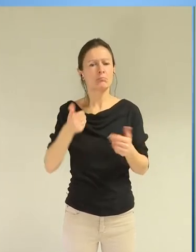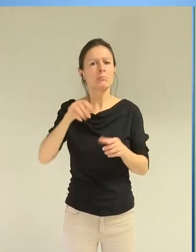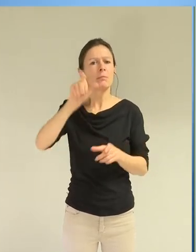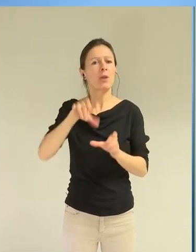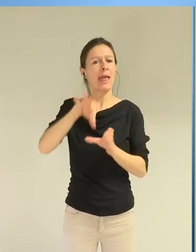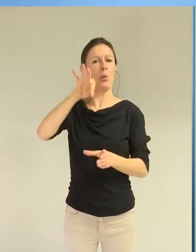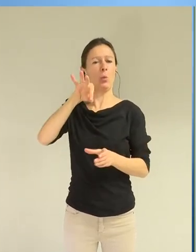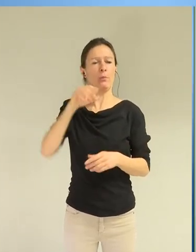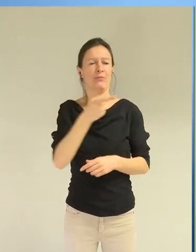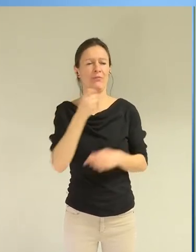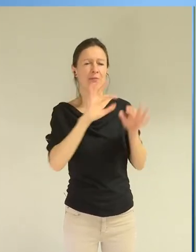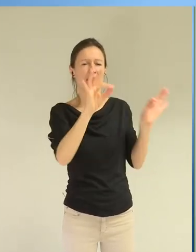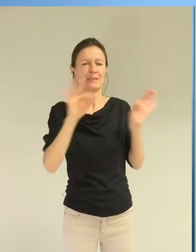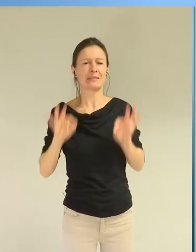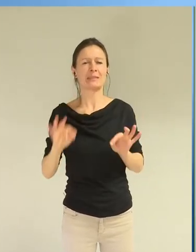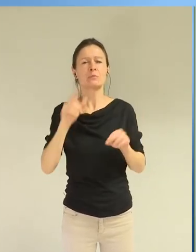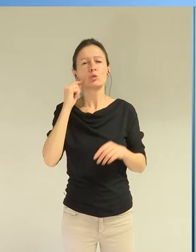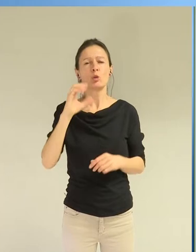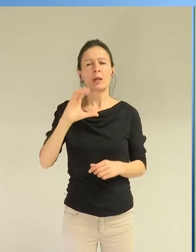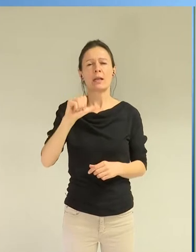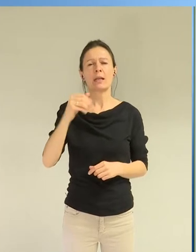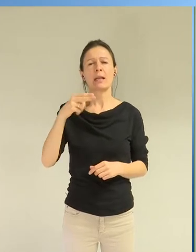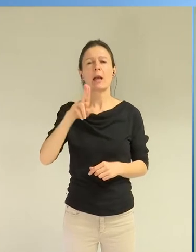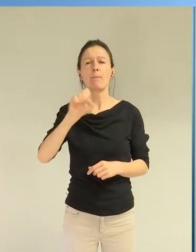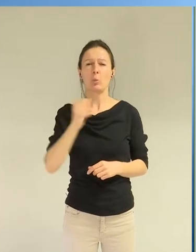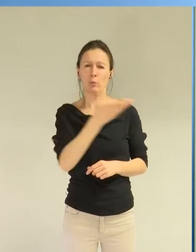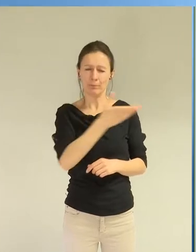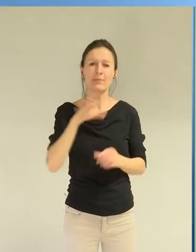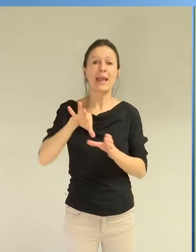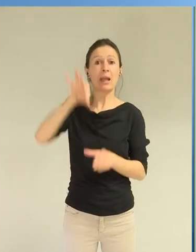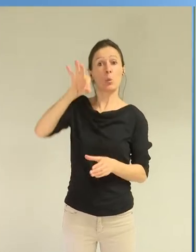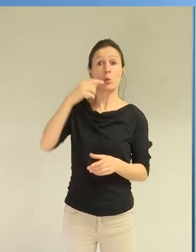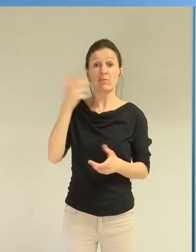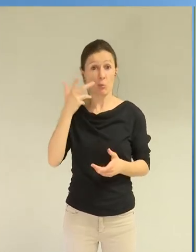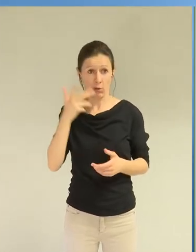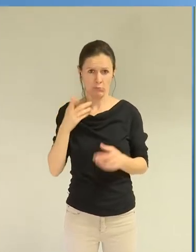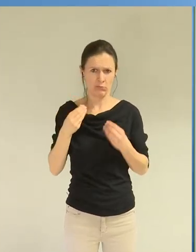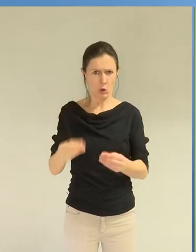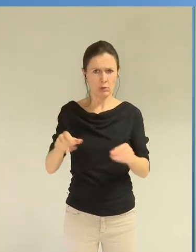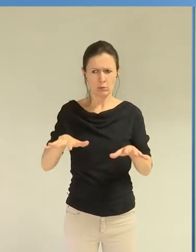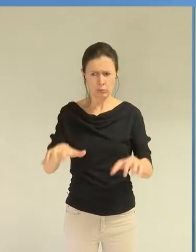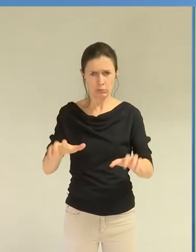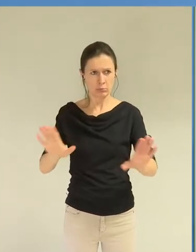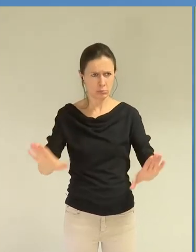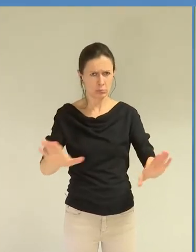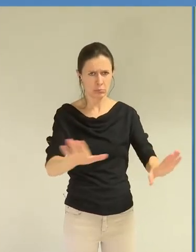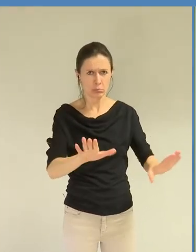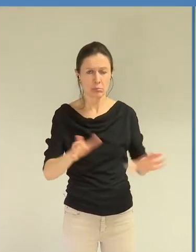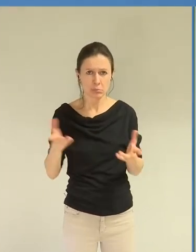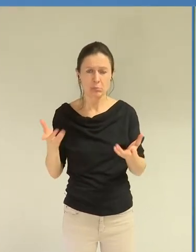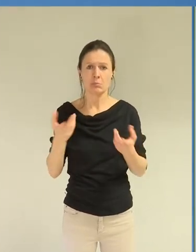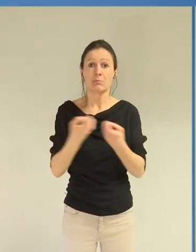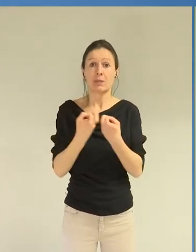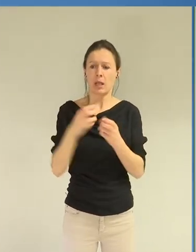un élu ça s'empêche être responsable d'une institution qu'il s'agit de la présidence de la république d'une région d'un